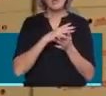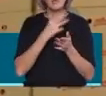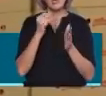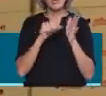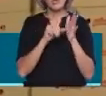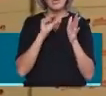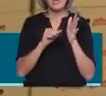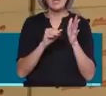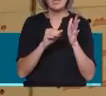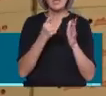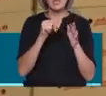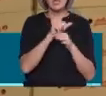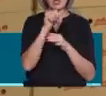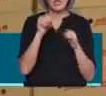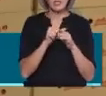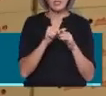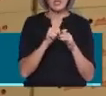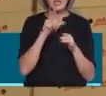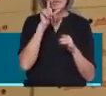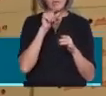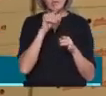тысяч голов в час. Значит,